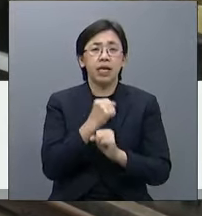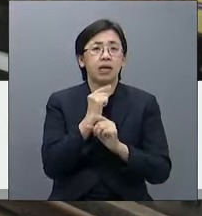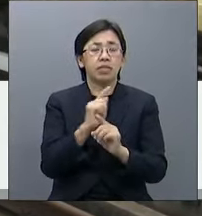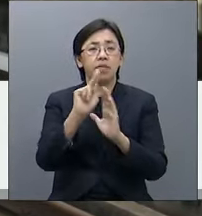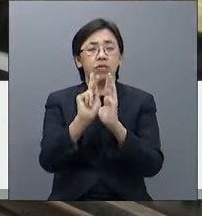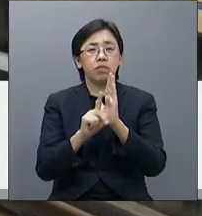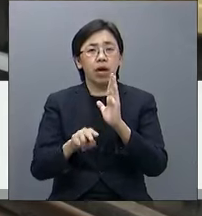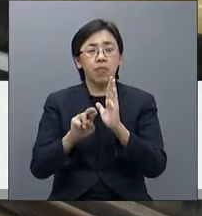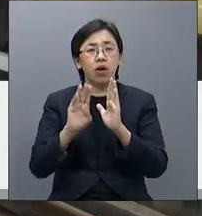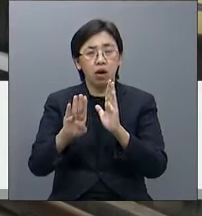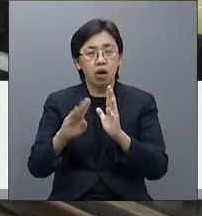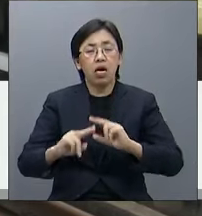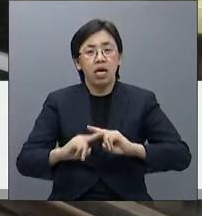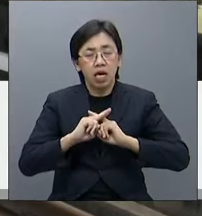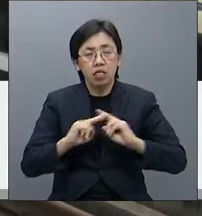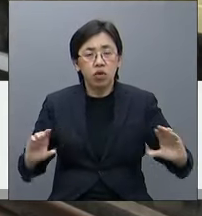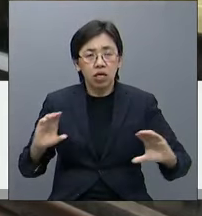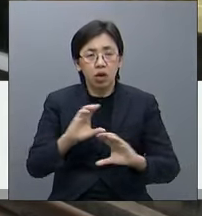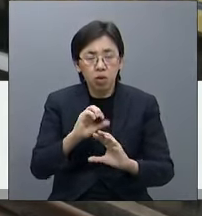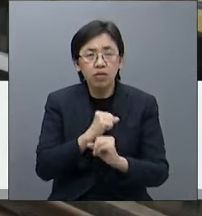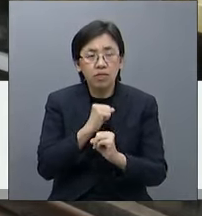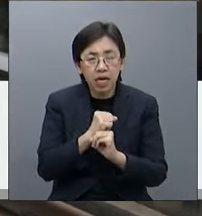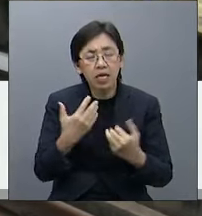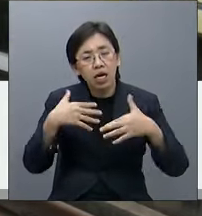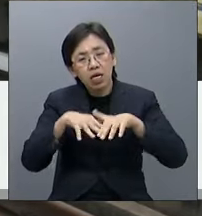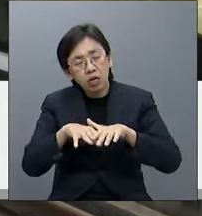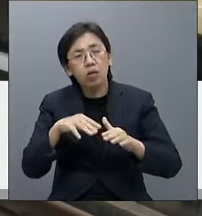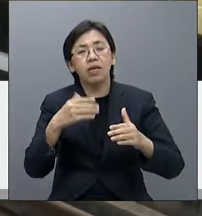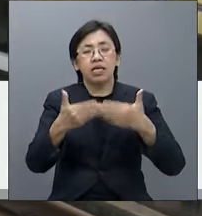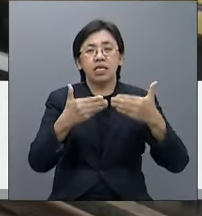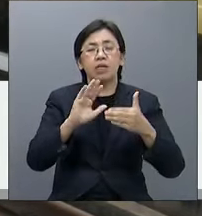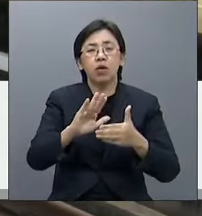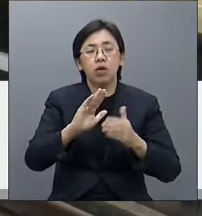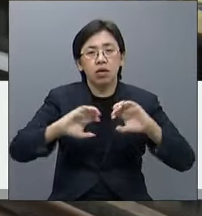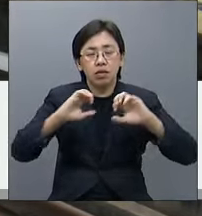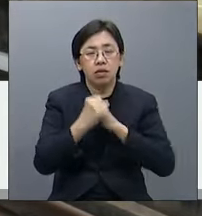บว่าด้วยการให้เอกชนเข้าร่วมงานหรือดำเนินการในกิจการของรัฐปี